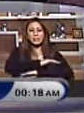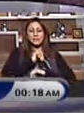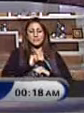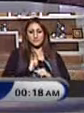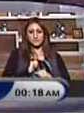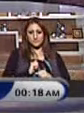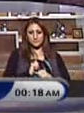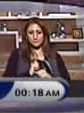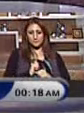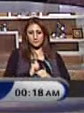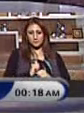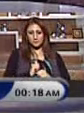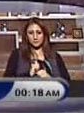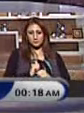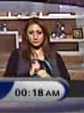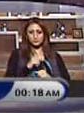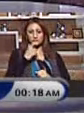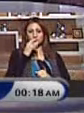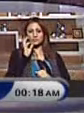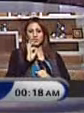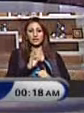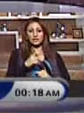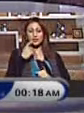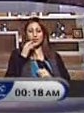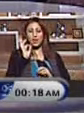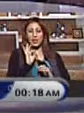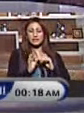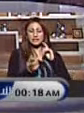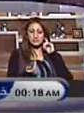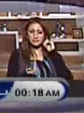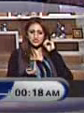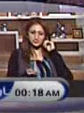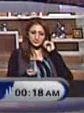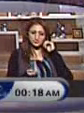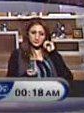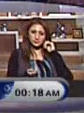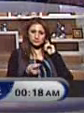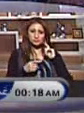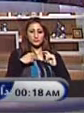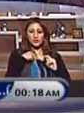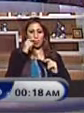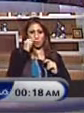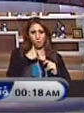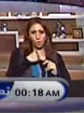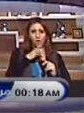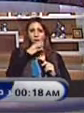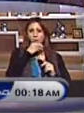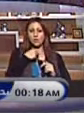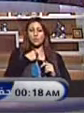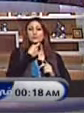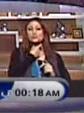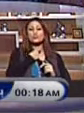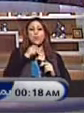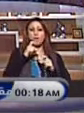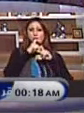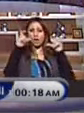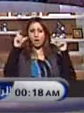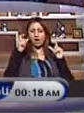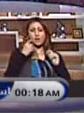هو ل ليه في الوالدين قال واخفض لهما جناح الذل من الرحمه نعم يعني الولد لو رفع صوته على ابوه ده مش رافع صوته لا